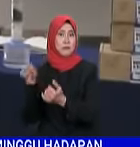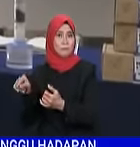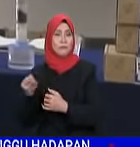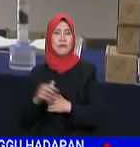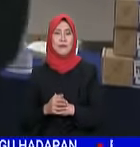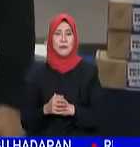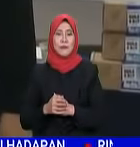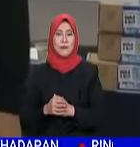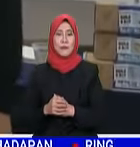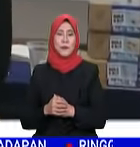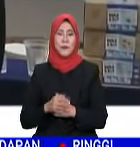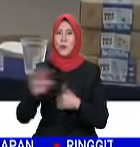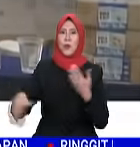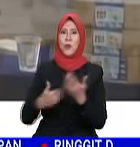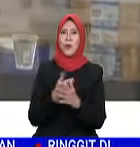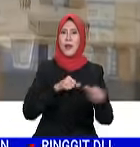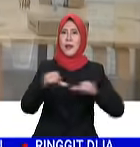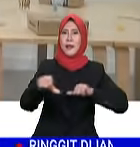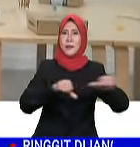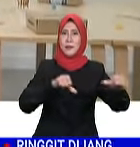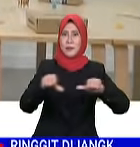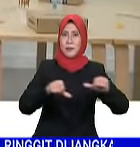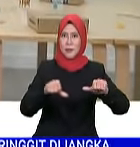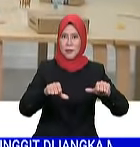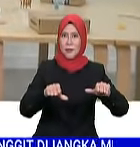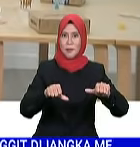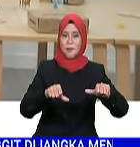almost semua aktiviti Exploria